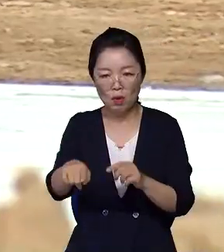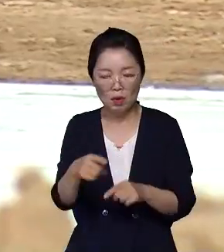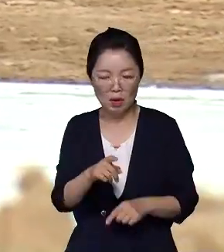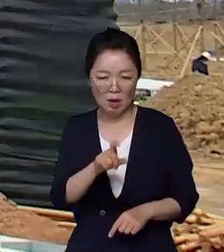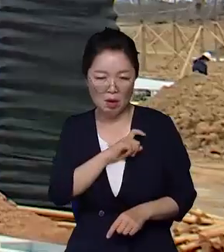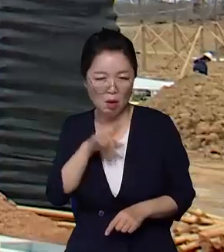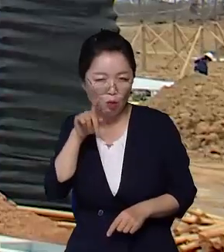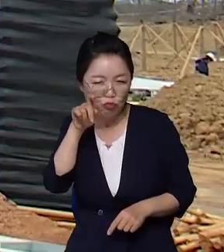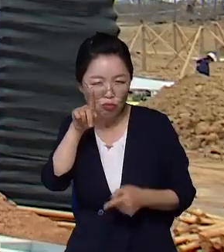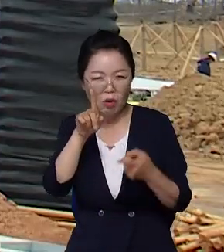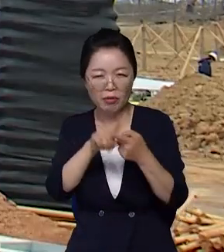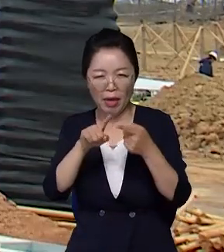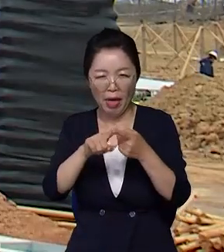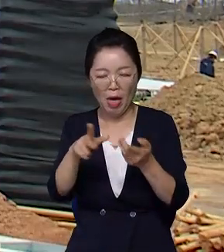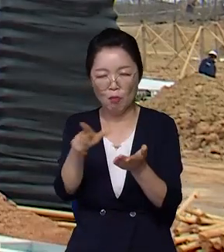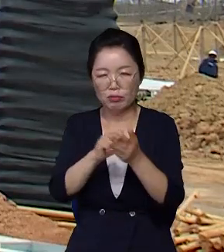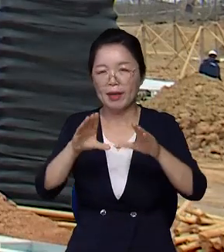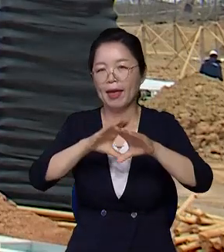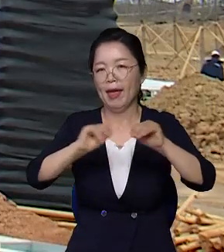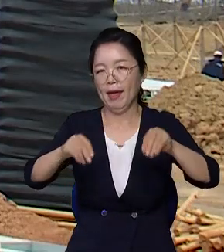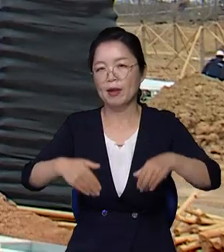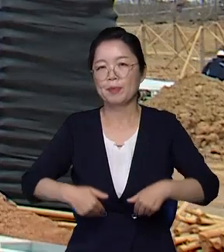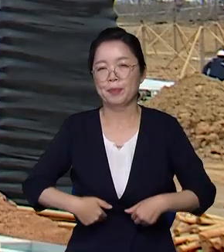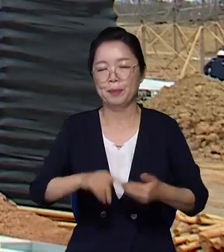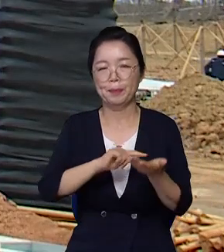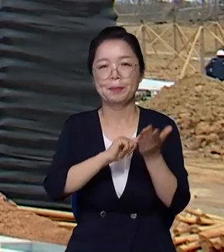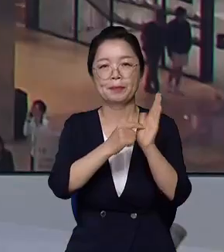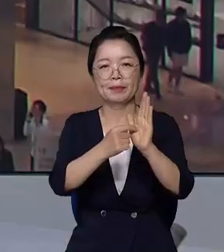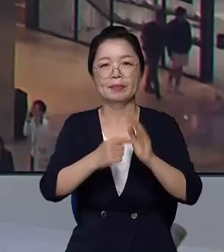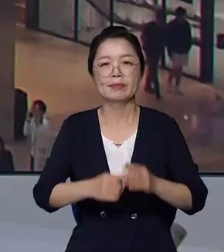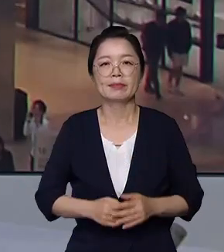대한 의혹을 해소해야 한다고 주장했습니다.